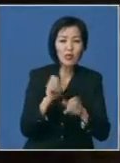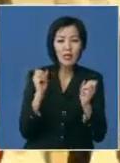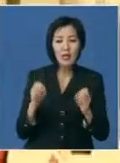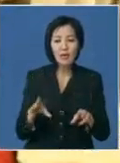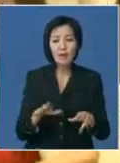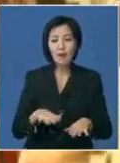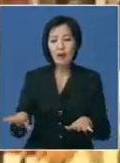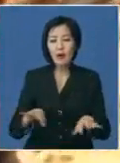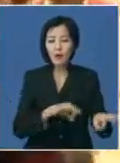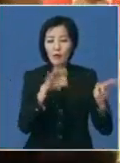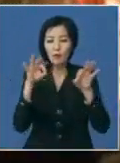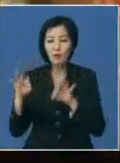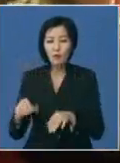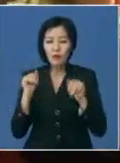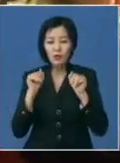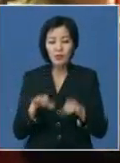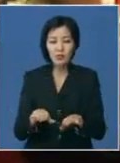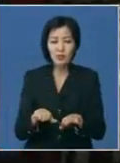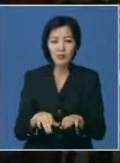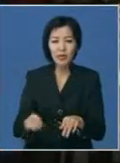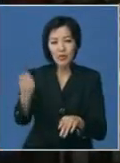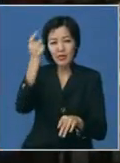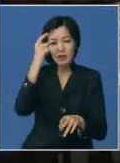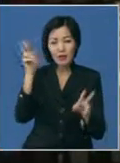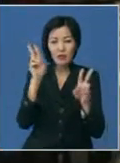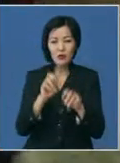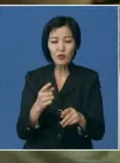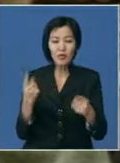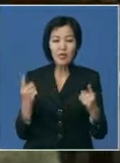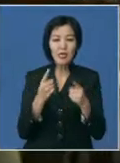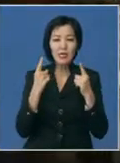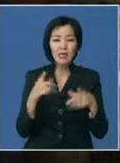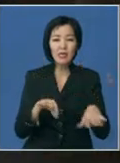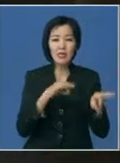басшыларының айтуынша бұл сонау соғыс замандарынан бері Германияда жүргізілген ең ірі эвакуациялау шарасы.